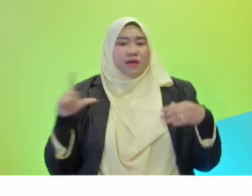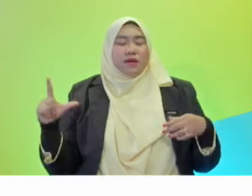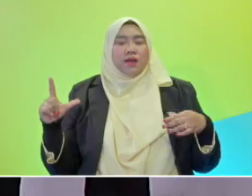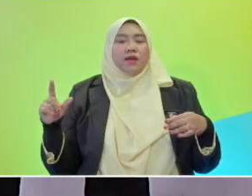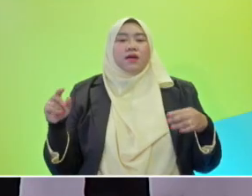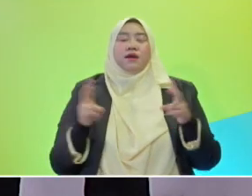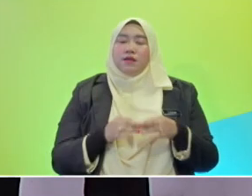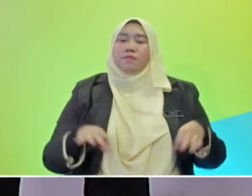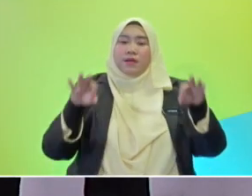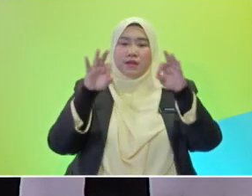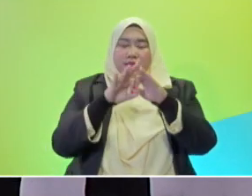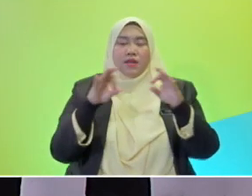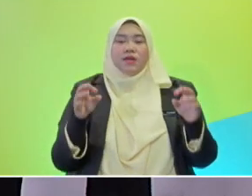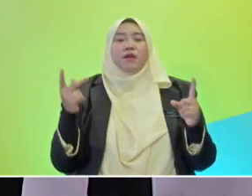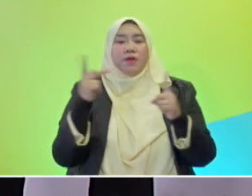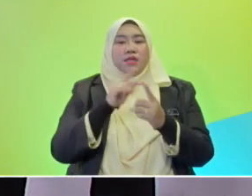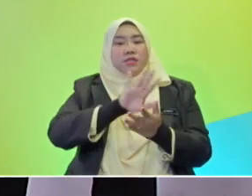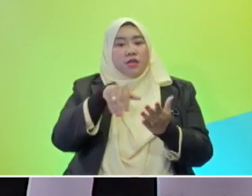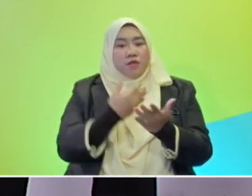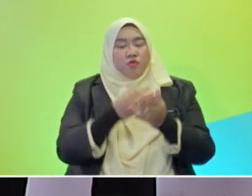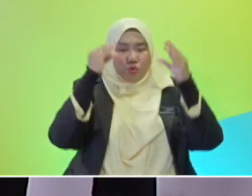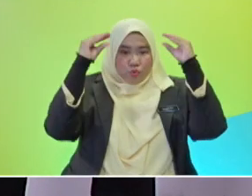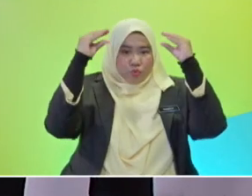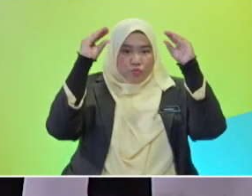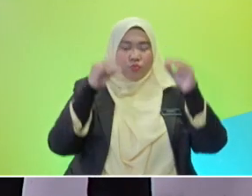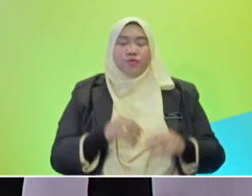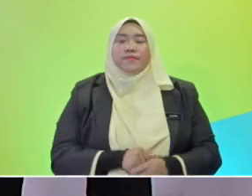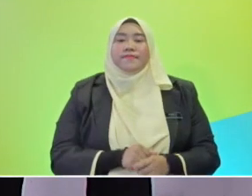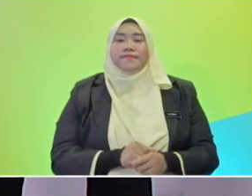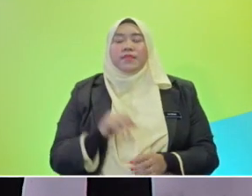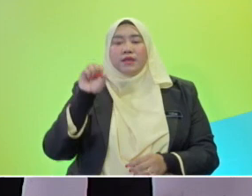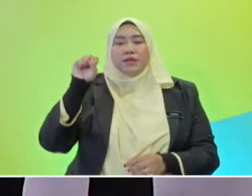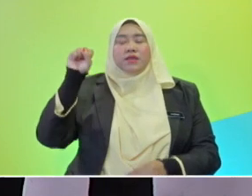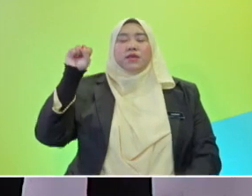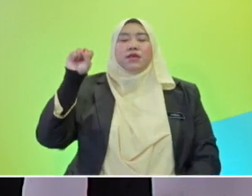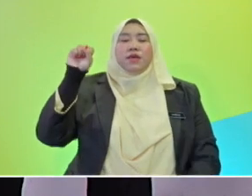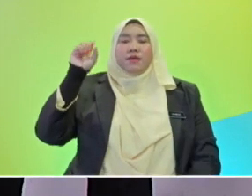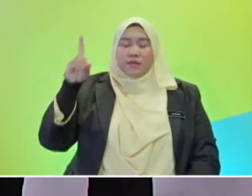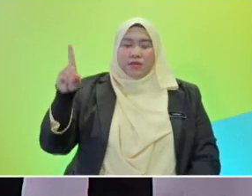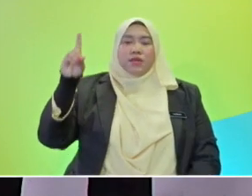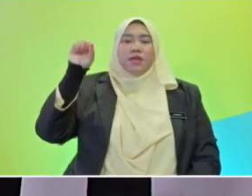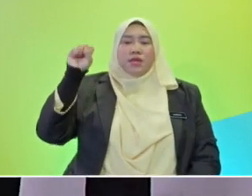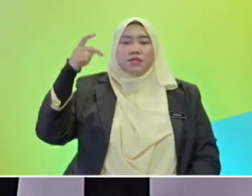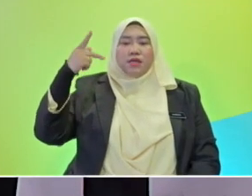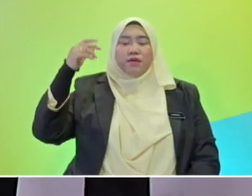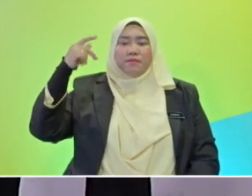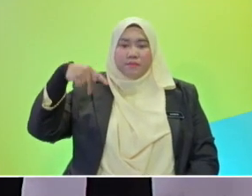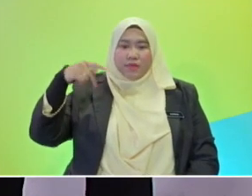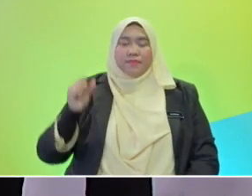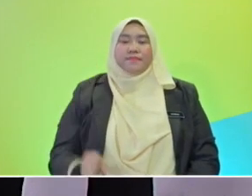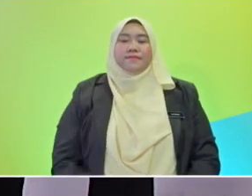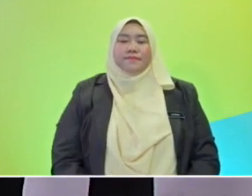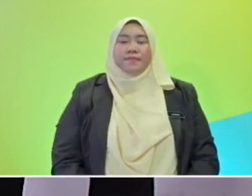semua guru-guru diluar sana oke di mana Di SGP juga dikenali sebagai dokumen standard kurikulum dan taksiran